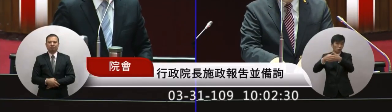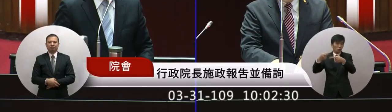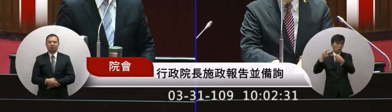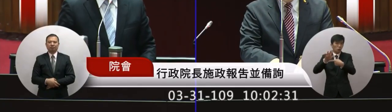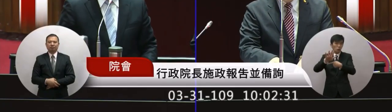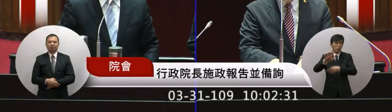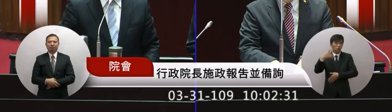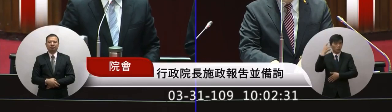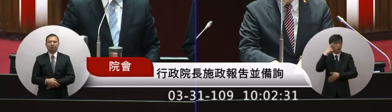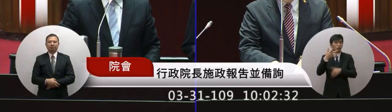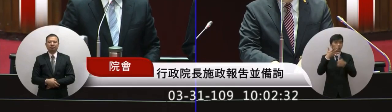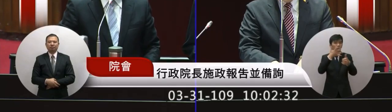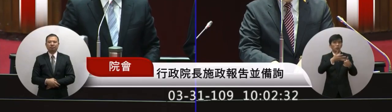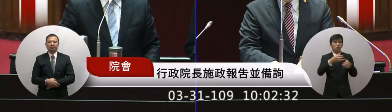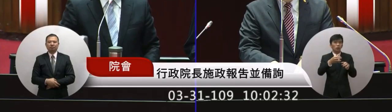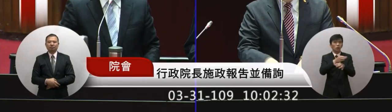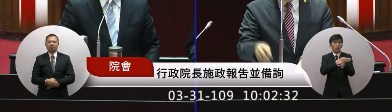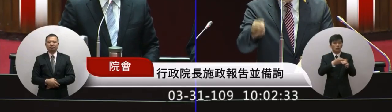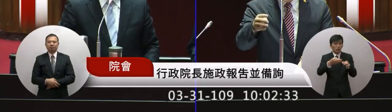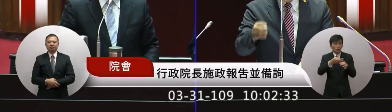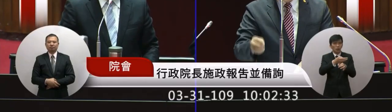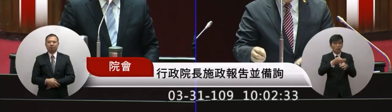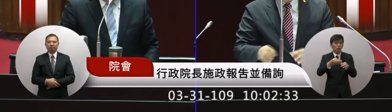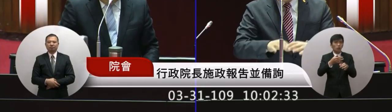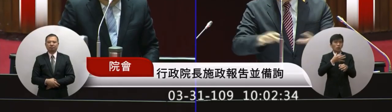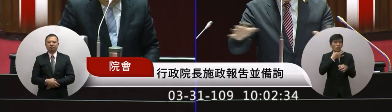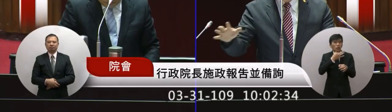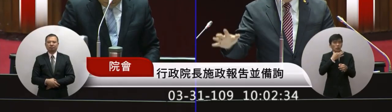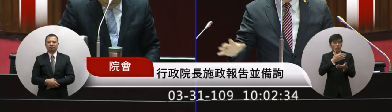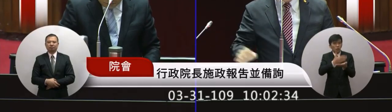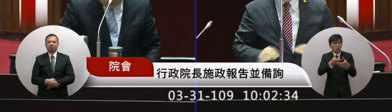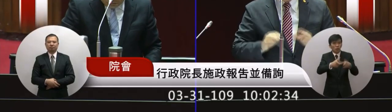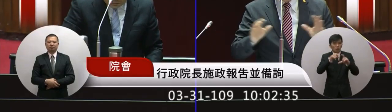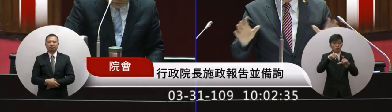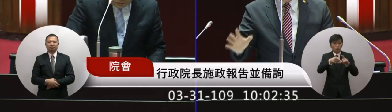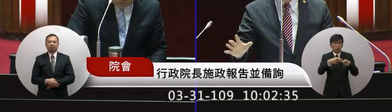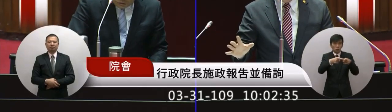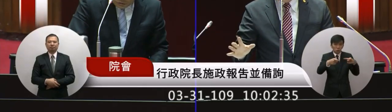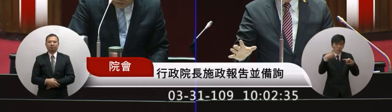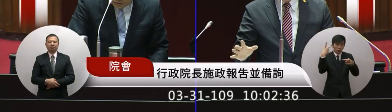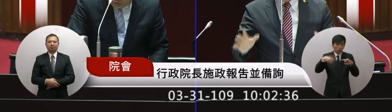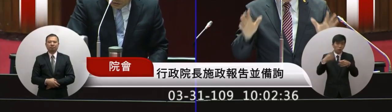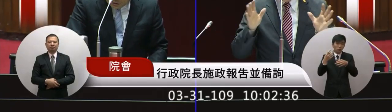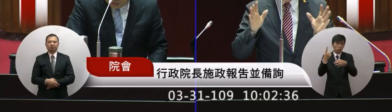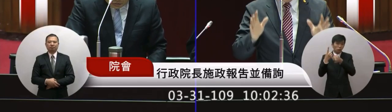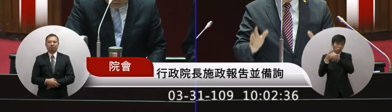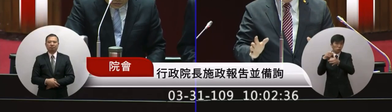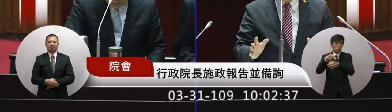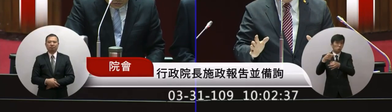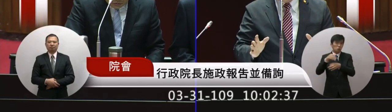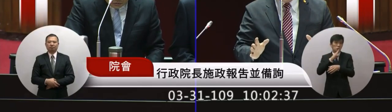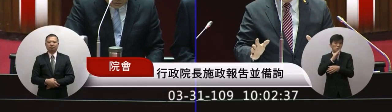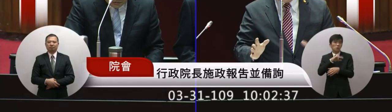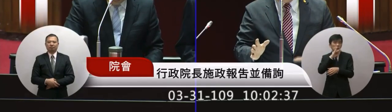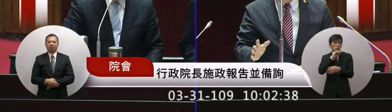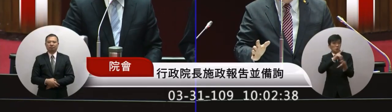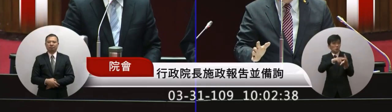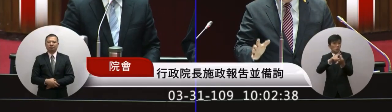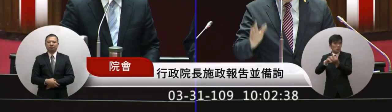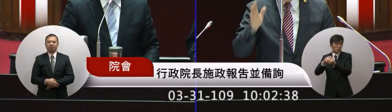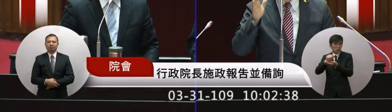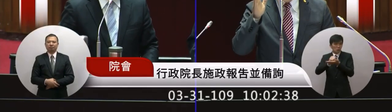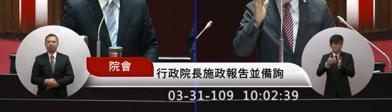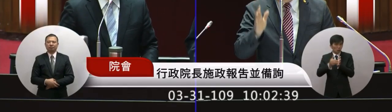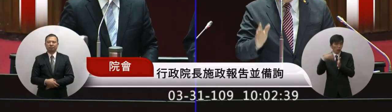知道折扣券跟振兴券它是不是也在院长讲的整个大盘点之后才要一起推出，还是我们已经有很具体的一个时